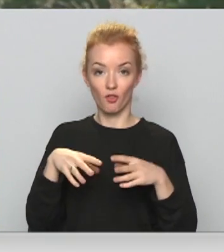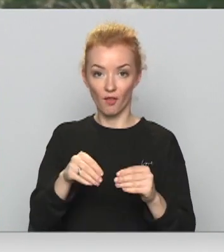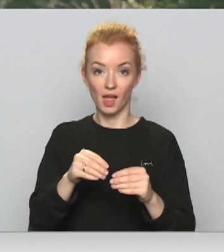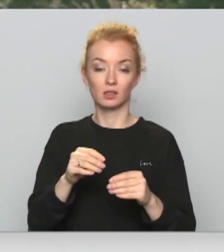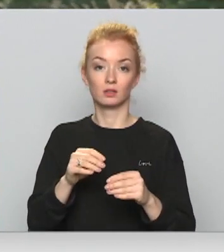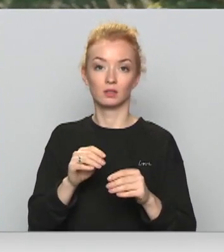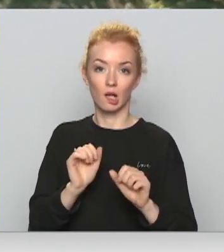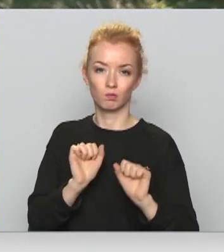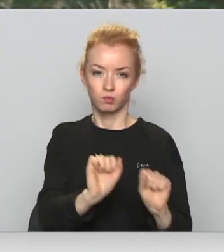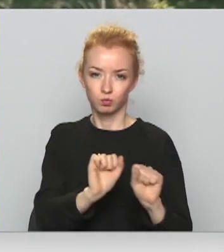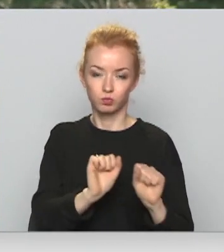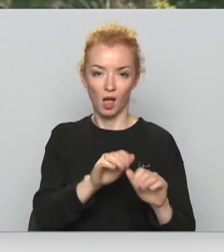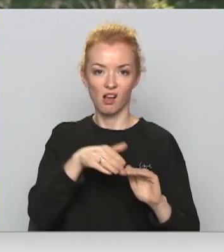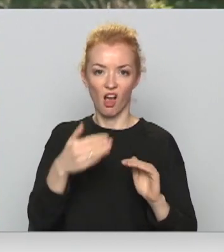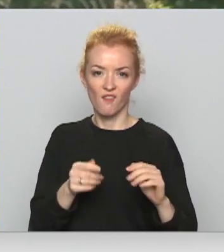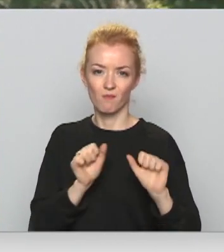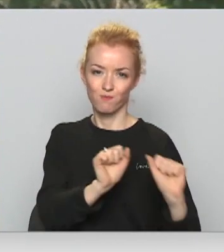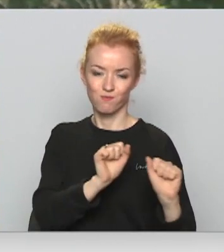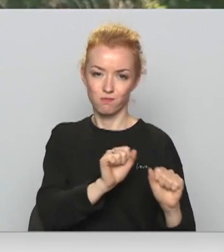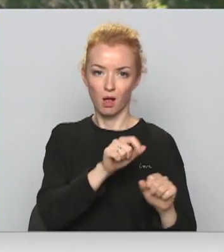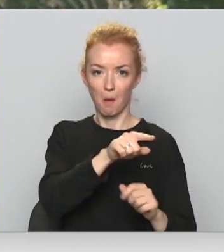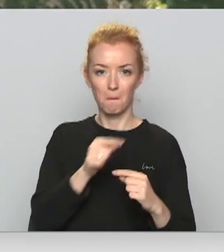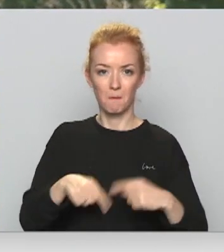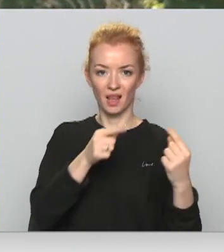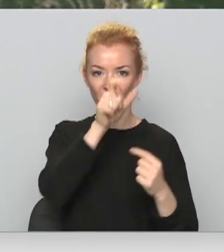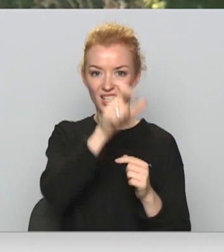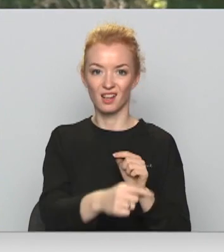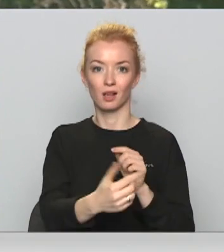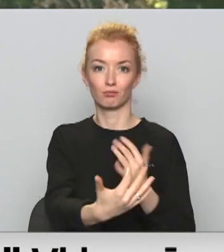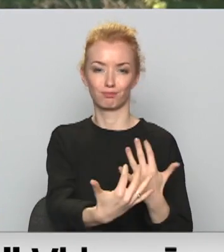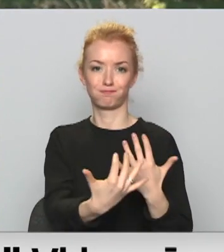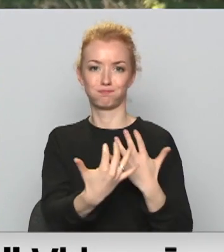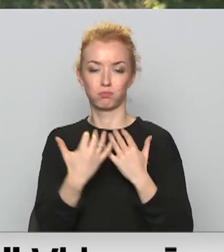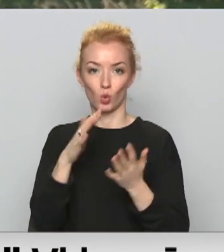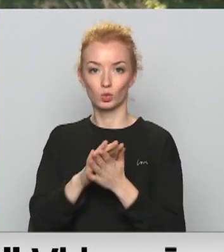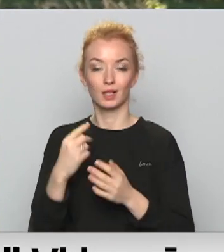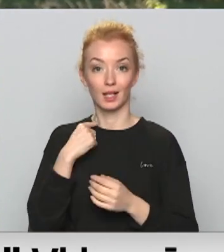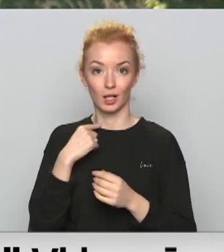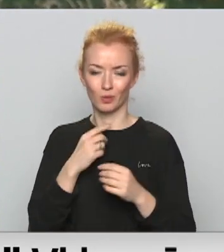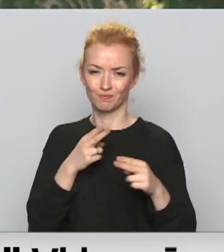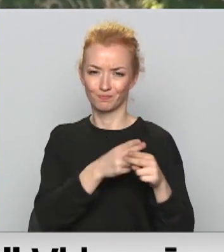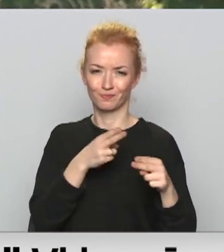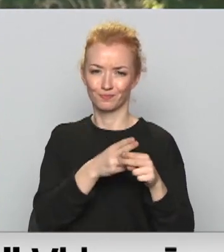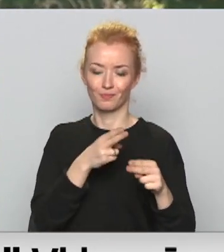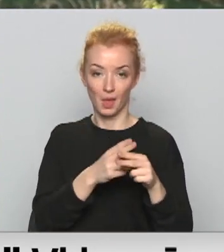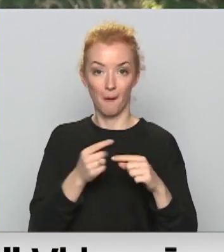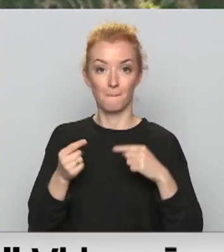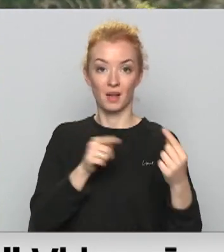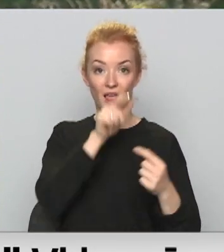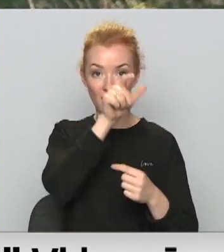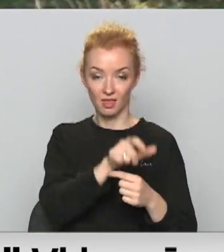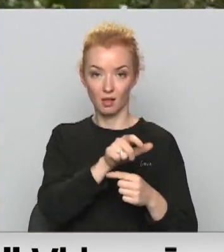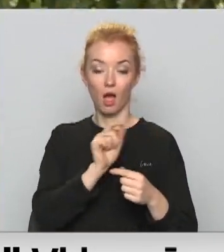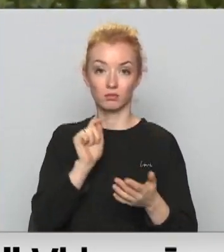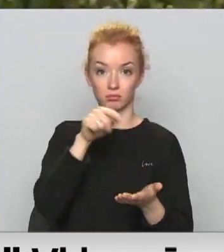kaujas, kavējot nosacītā pretinieku virzību virzienā uz Rīgu. Pretinieks pārnāca